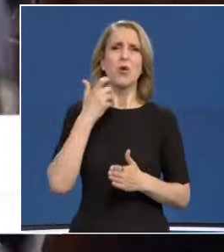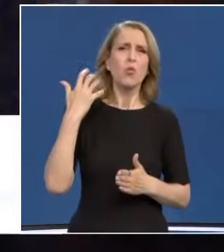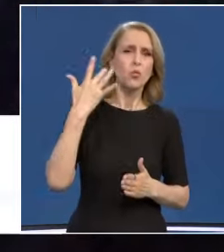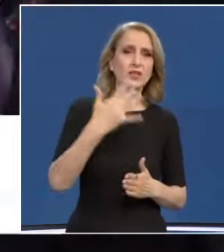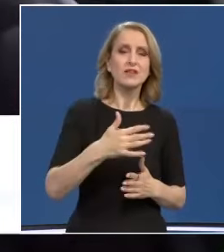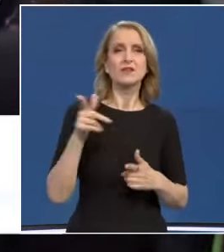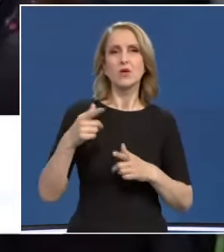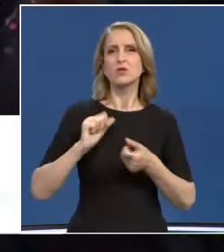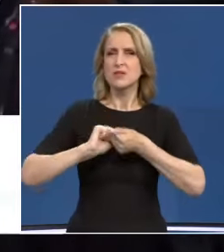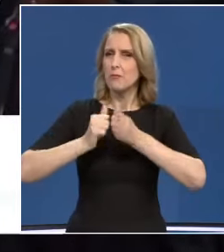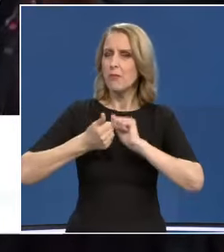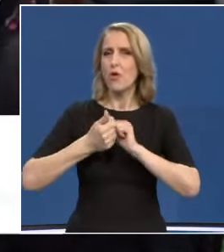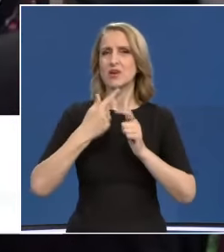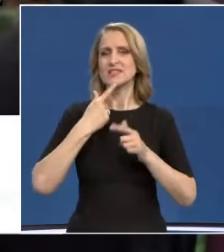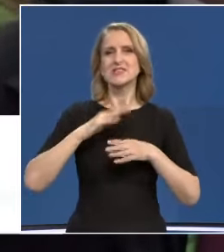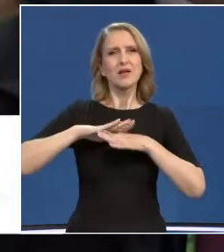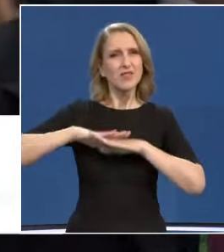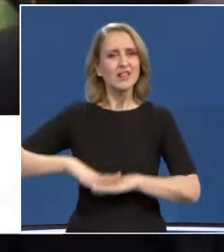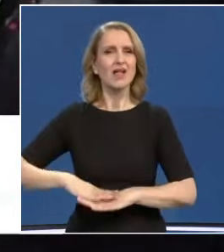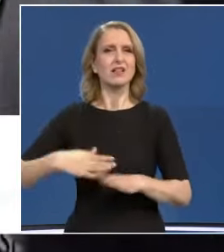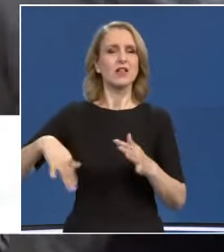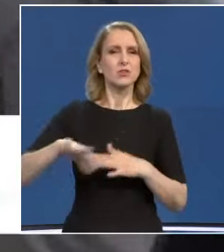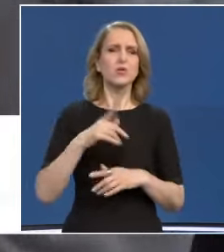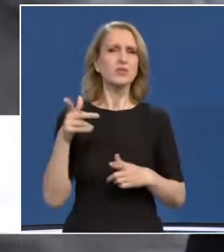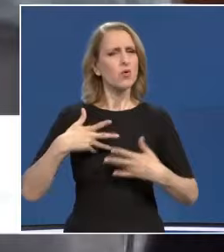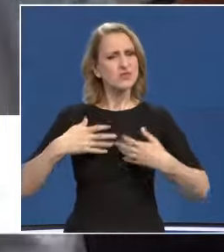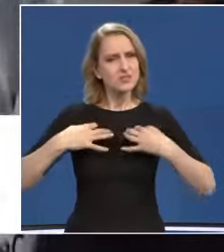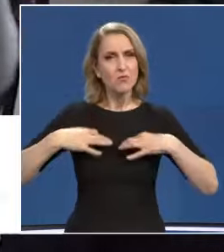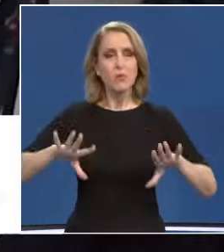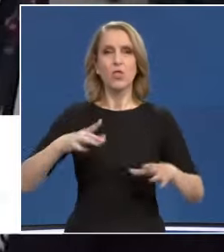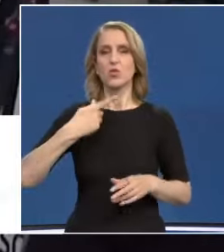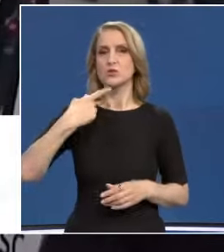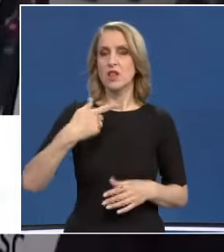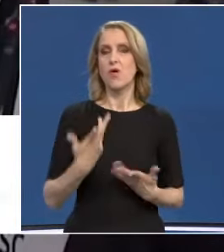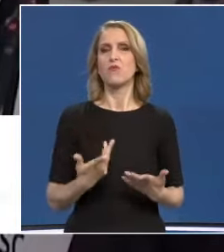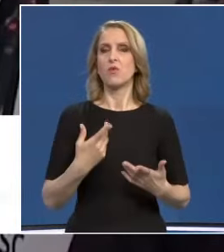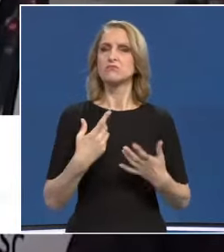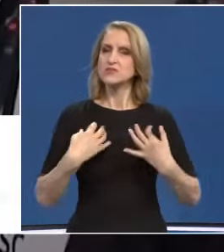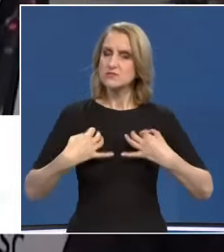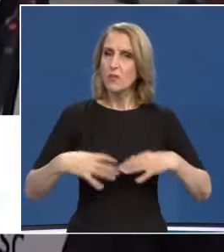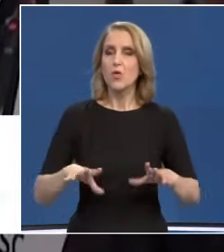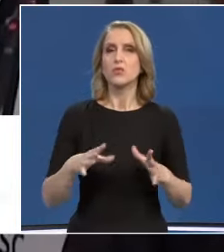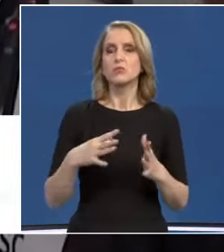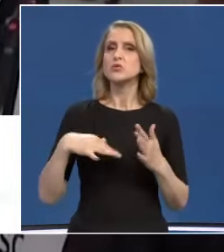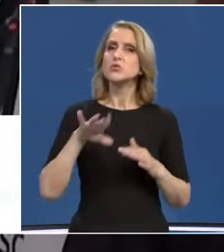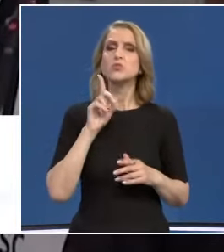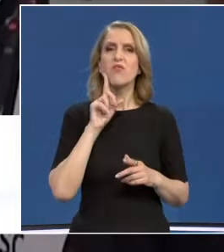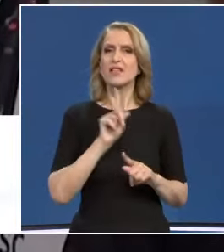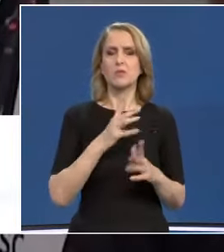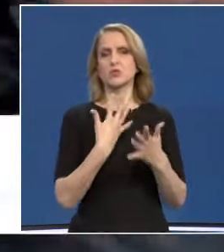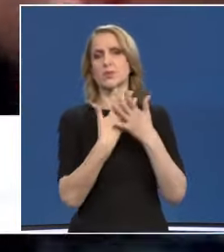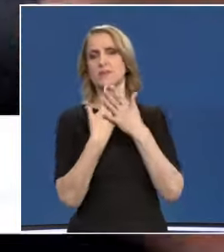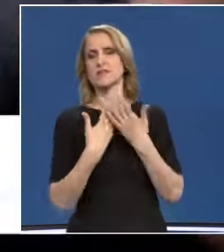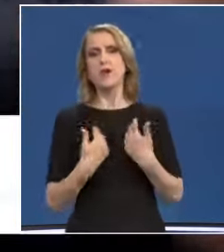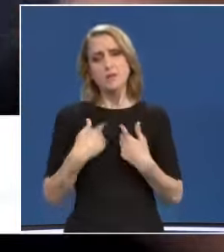борбата срещу диктатурата в Русия, на борбата за свободно слово, на борбата за това, че човек не може да бъде затварян, за